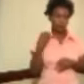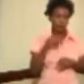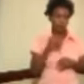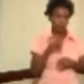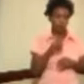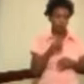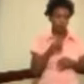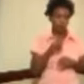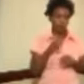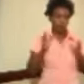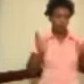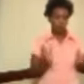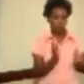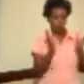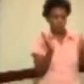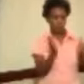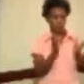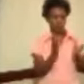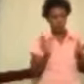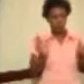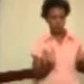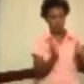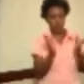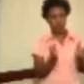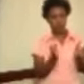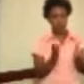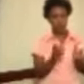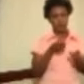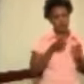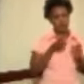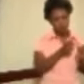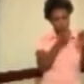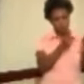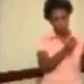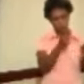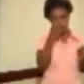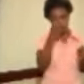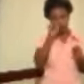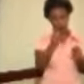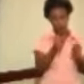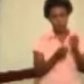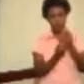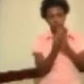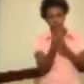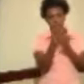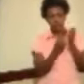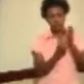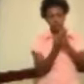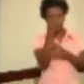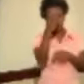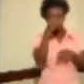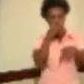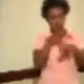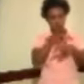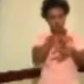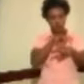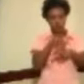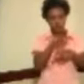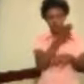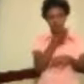exigence. C'est augmenter la production. Oui. De sorte que tout en étant réservé à l'égard des